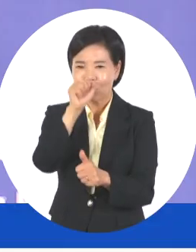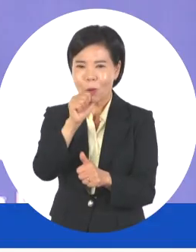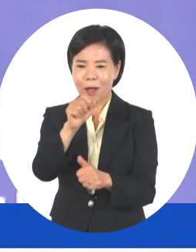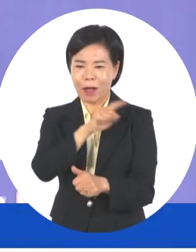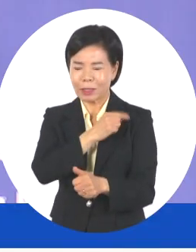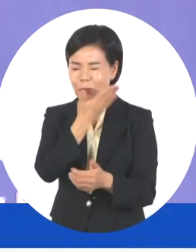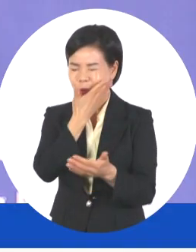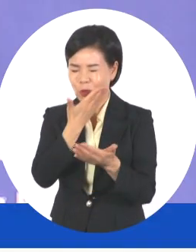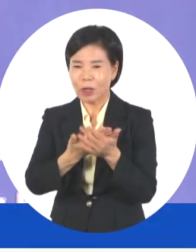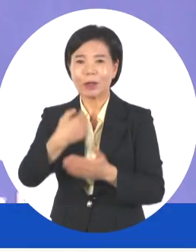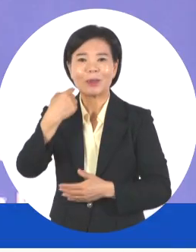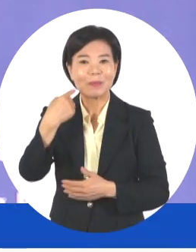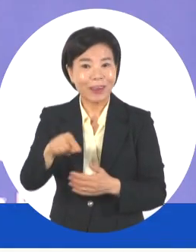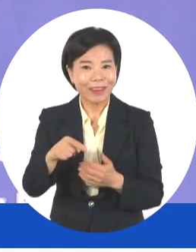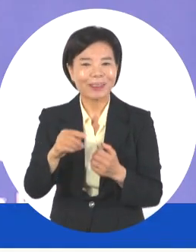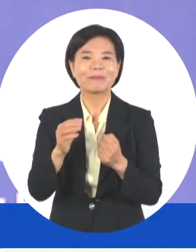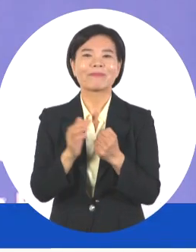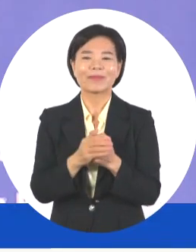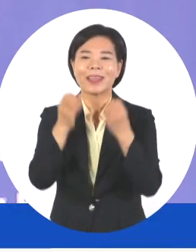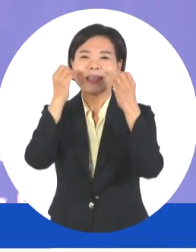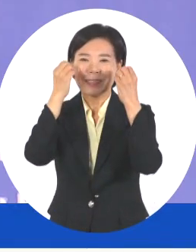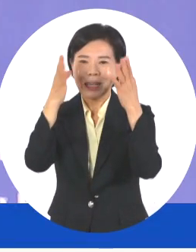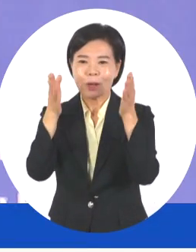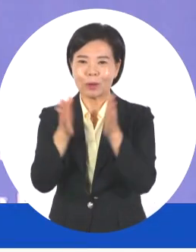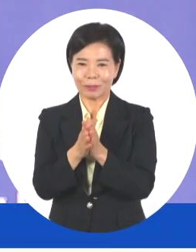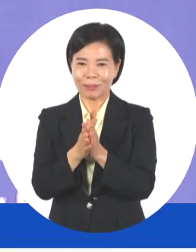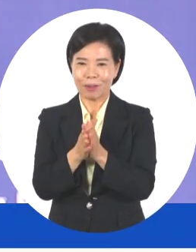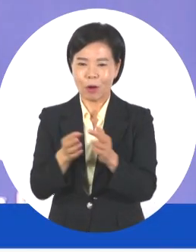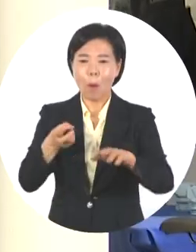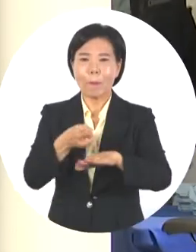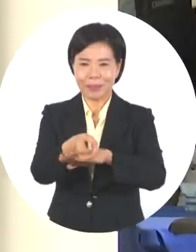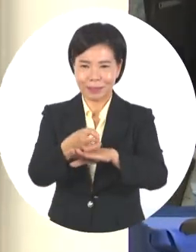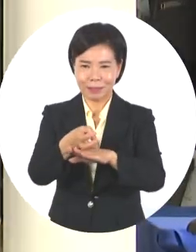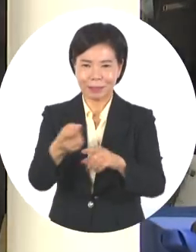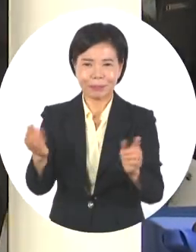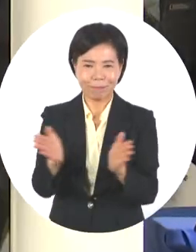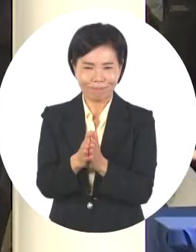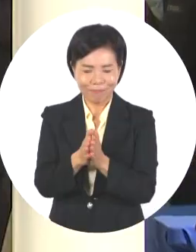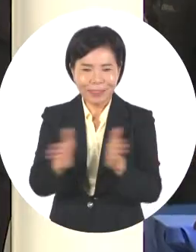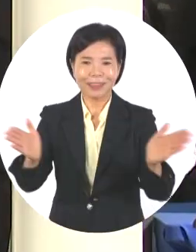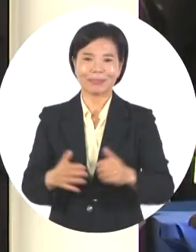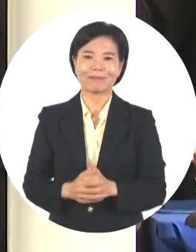가장 중요한 점인데요. 새로운 시장을 개척해낸 겁니다.